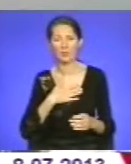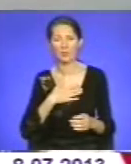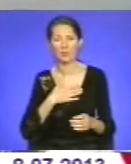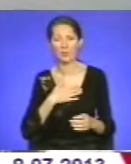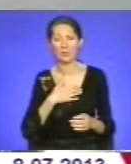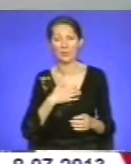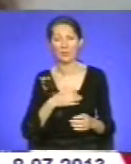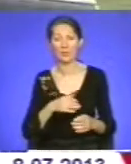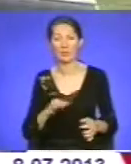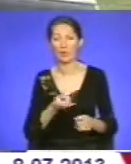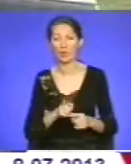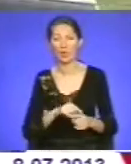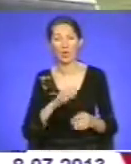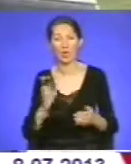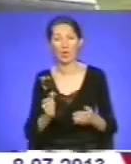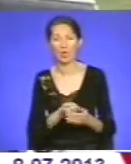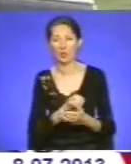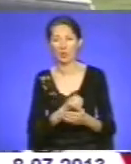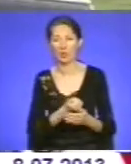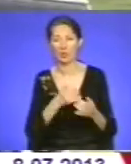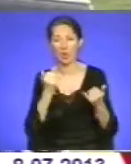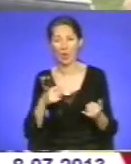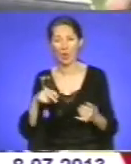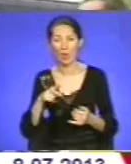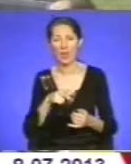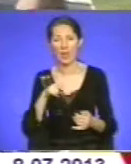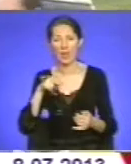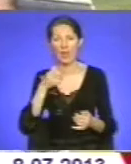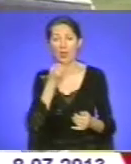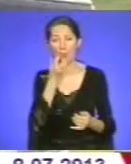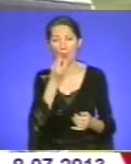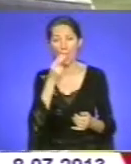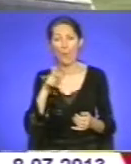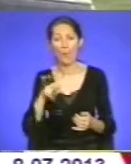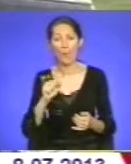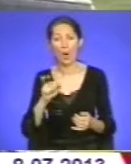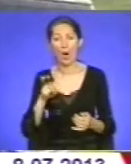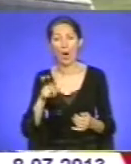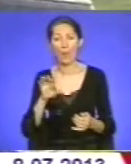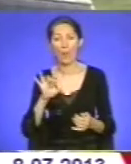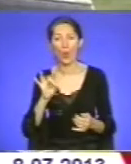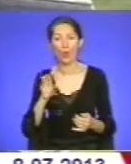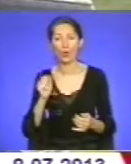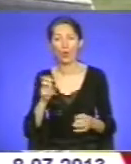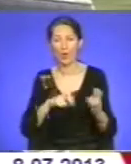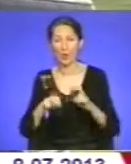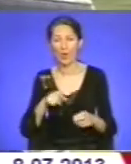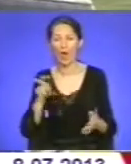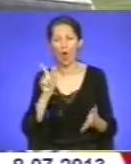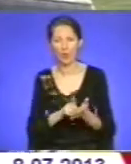силою не затягнеш. А сьогодні підете папороть шукати? Обов'язково. А для чого? Щоб багатим?